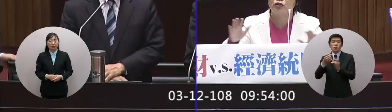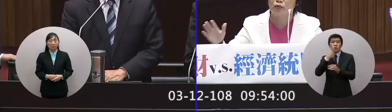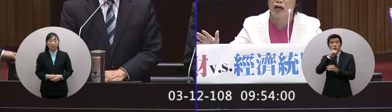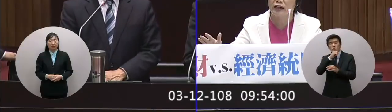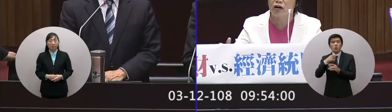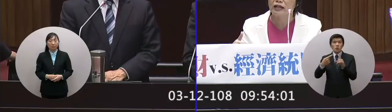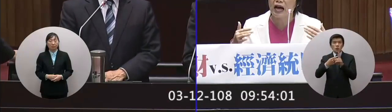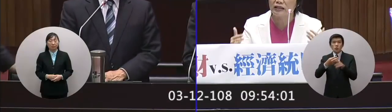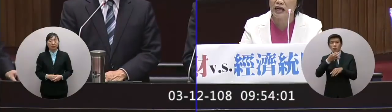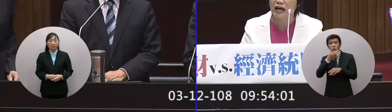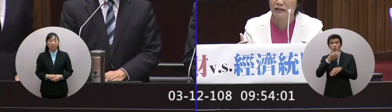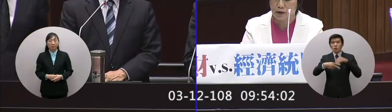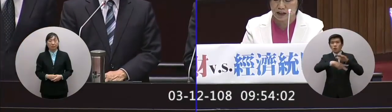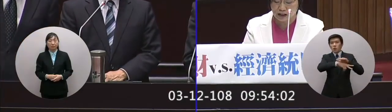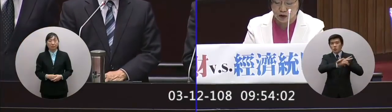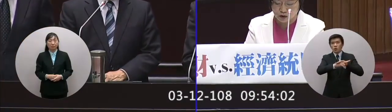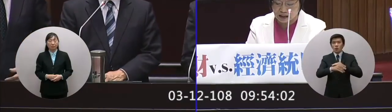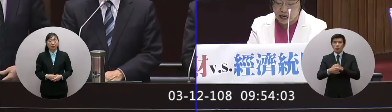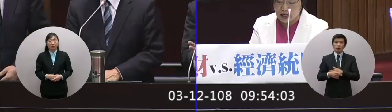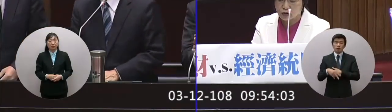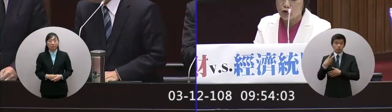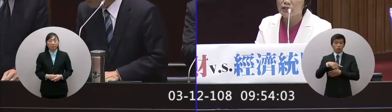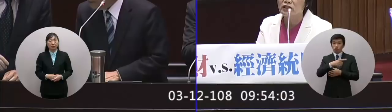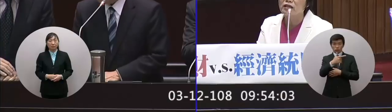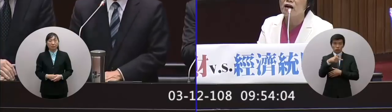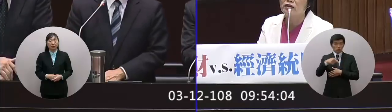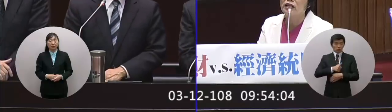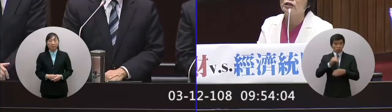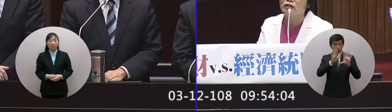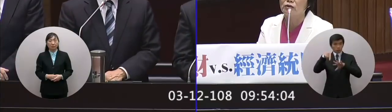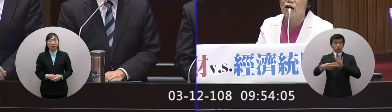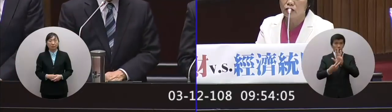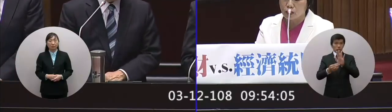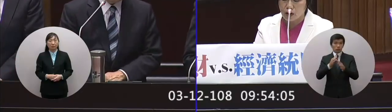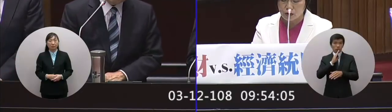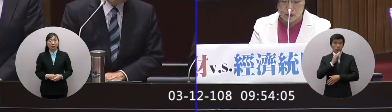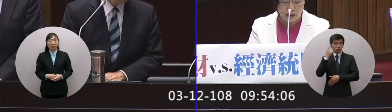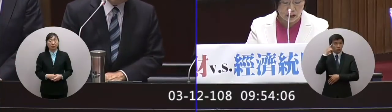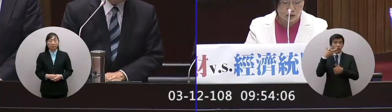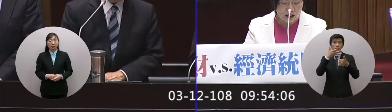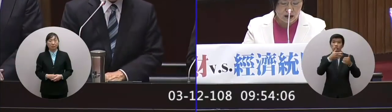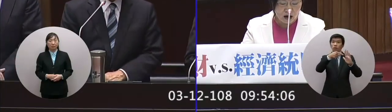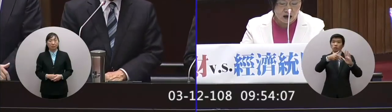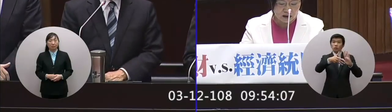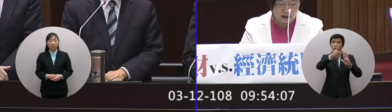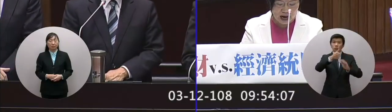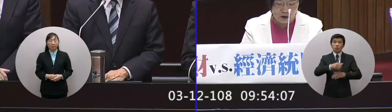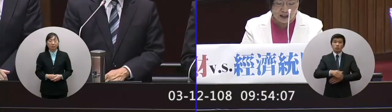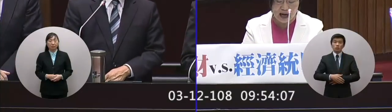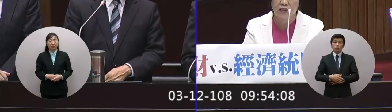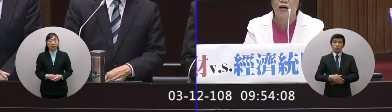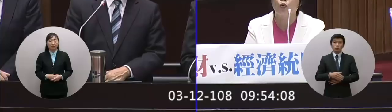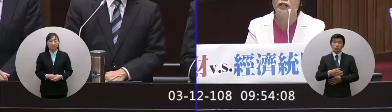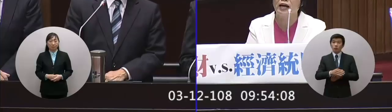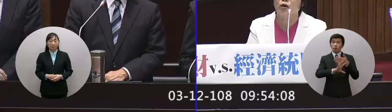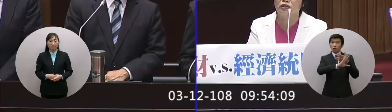了啦。我想不安尼吼，咱听趟台湾的心拢存在，所以我要请教咱的议定啊，有关于我们提出这个海